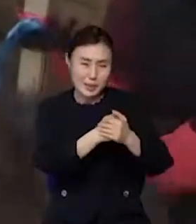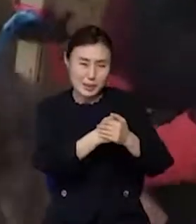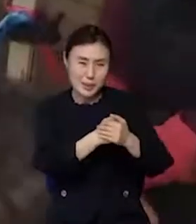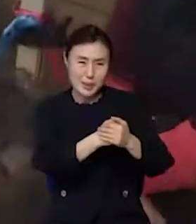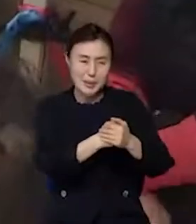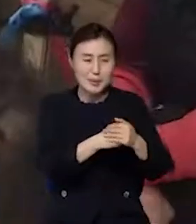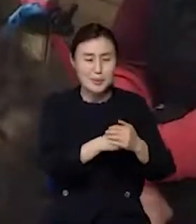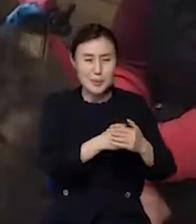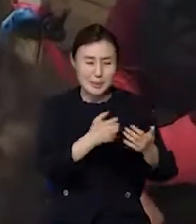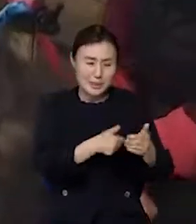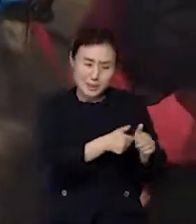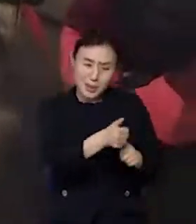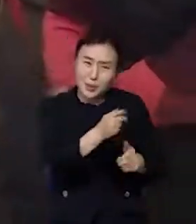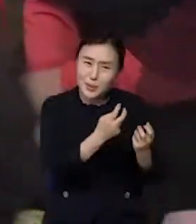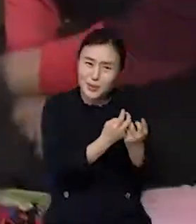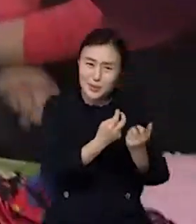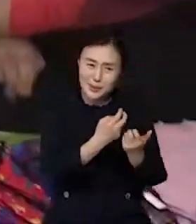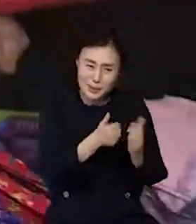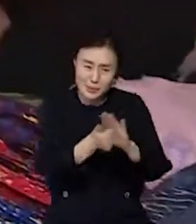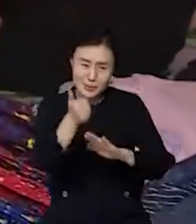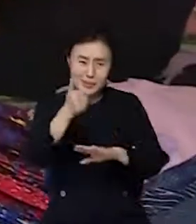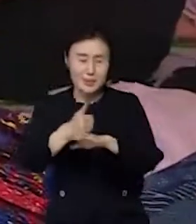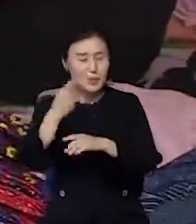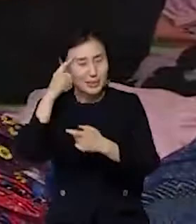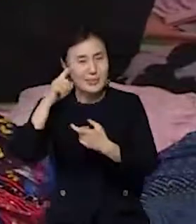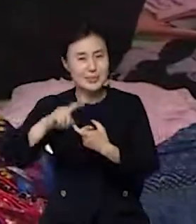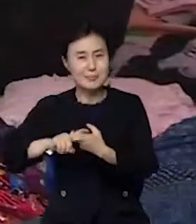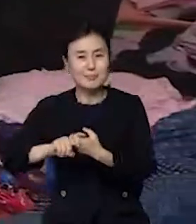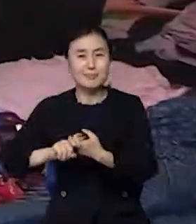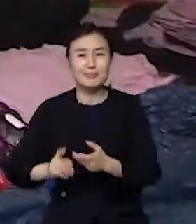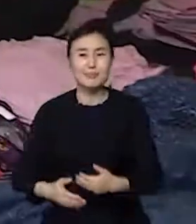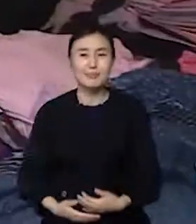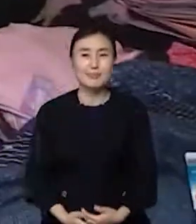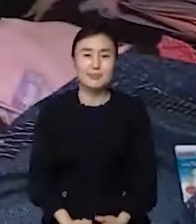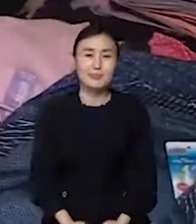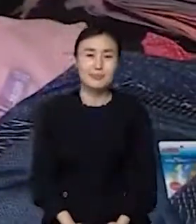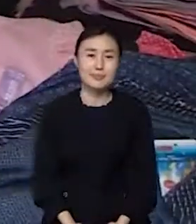어떻게 표심으로 끌어낼지가 관건입니다. KBC 이동근입니다.